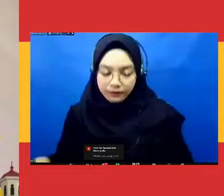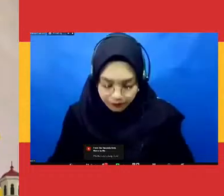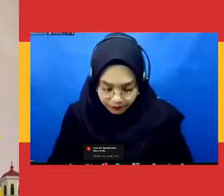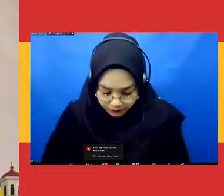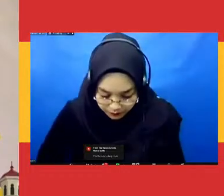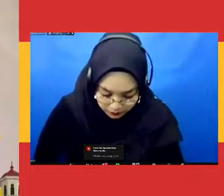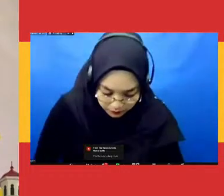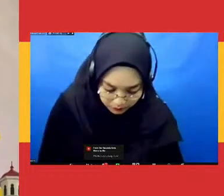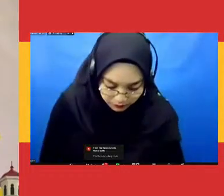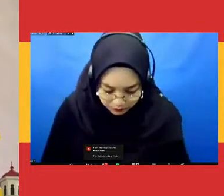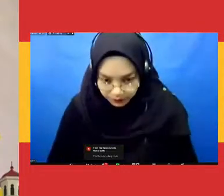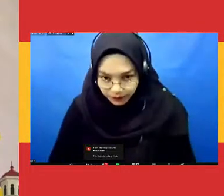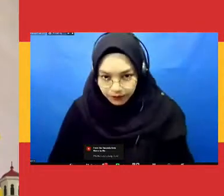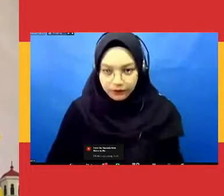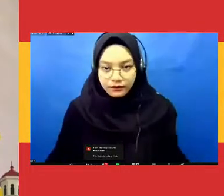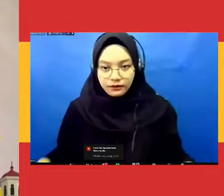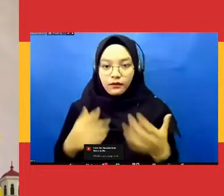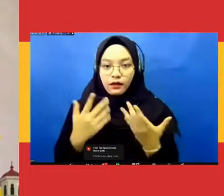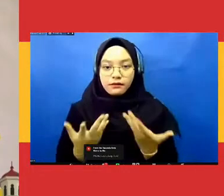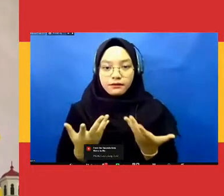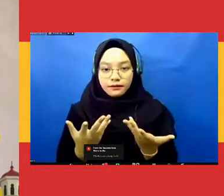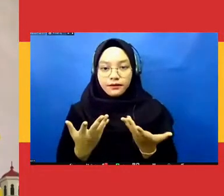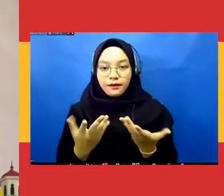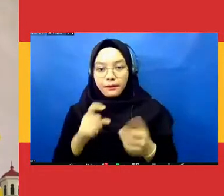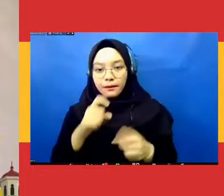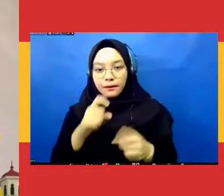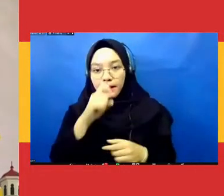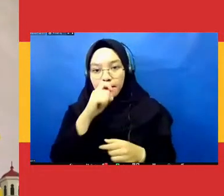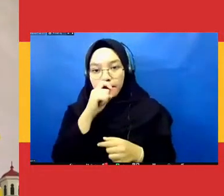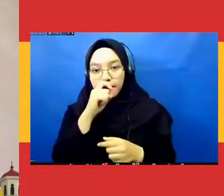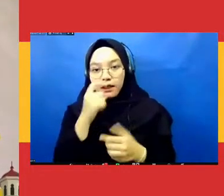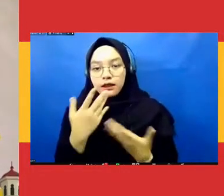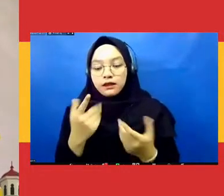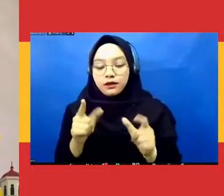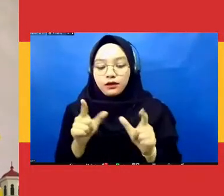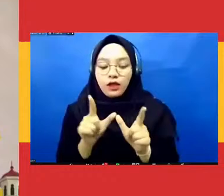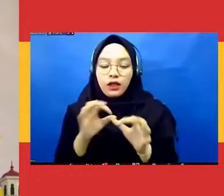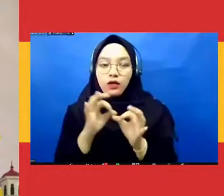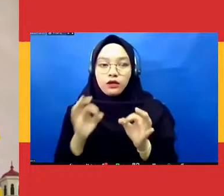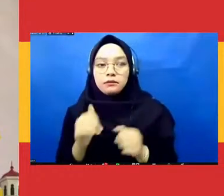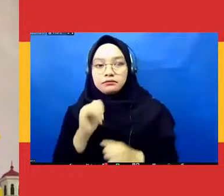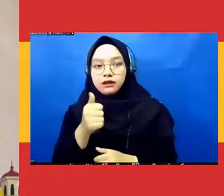Bapak Wali Kota untuk berkenan menjawabnya. Terima kasih.